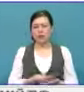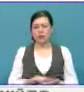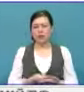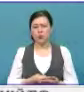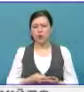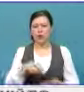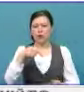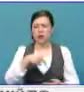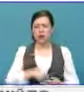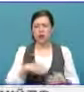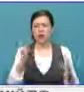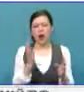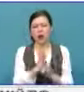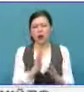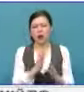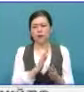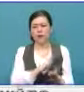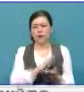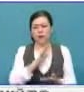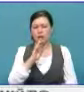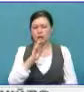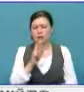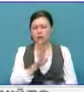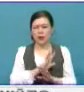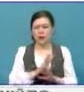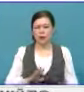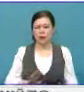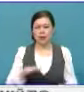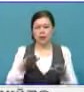ауаға ластаушы заттарды ең төменгі мөлшерде шығару мәселесі қарастырылып отыр.